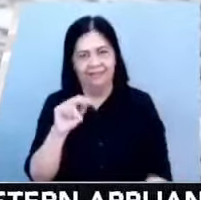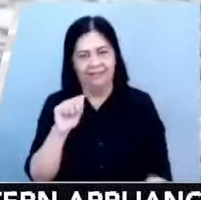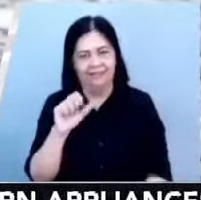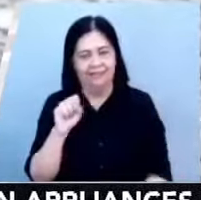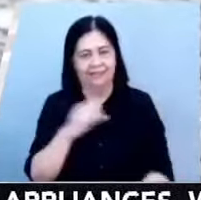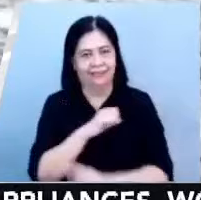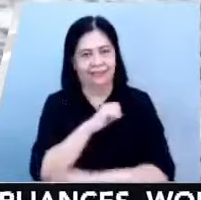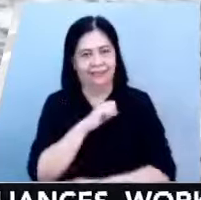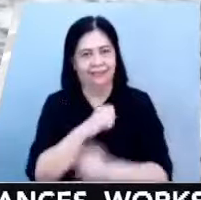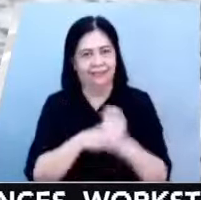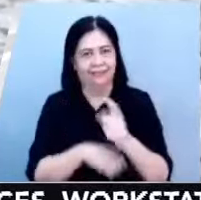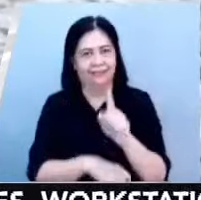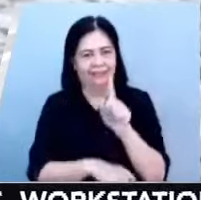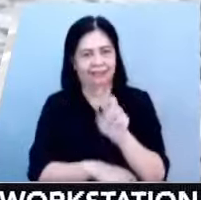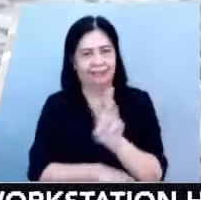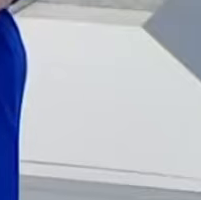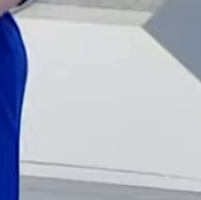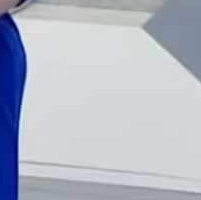1 Western Visayas.